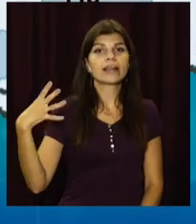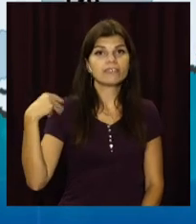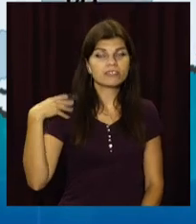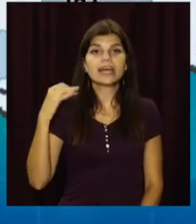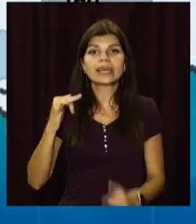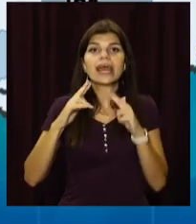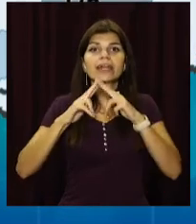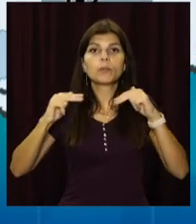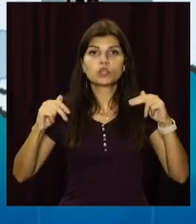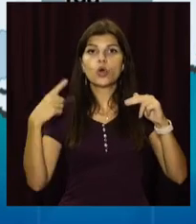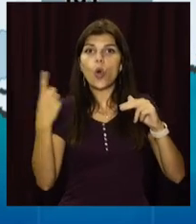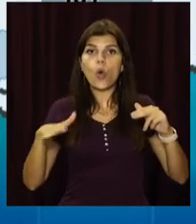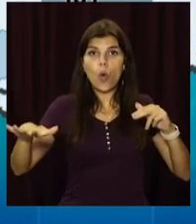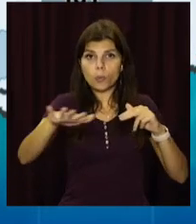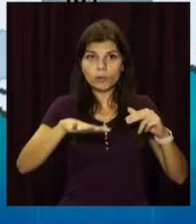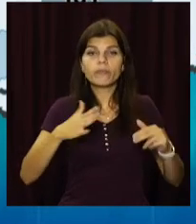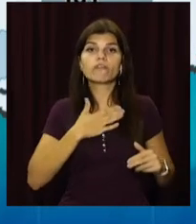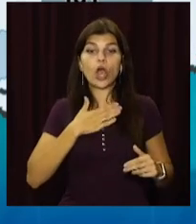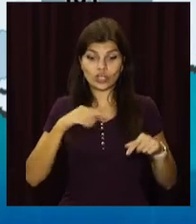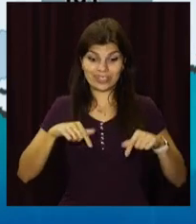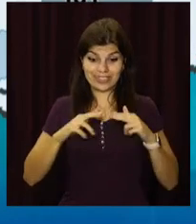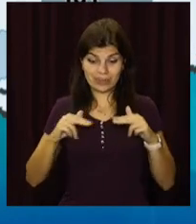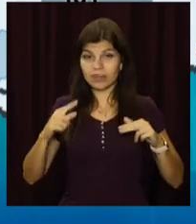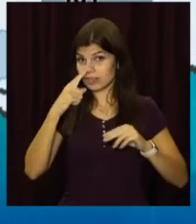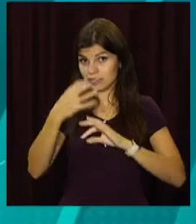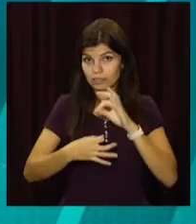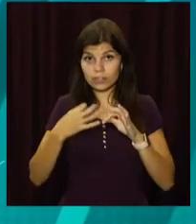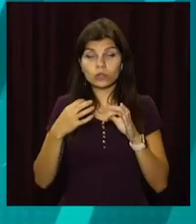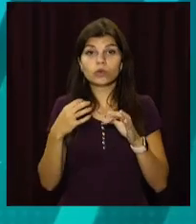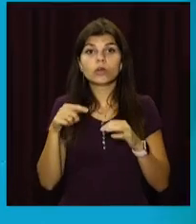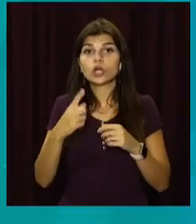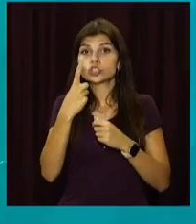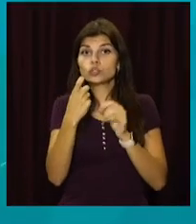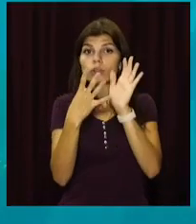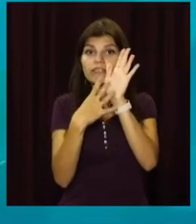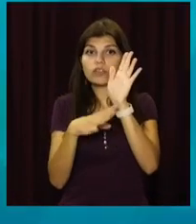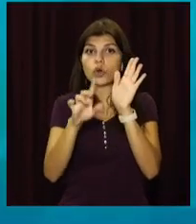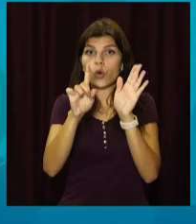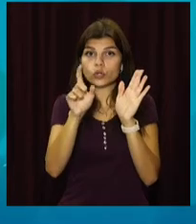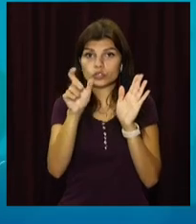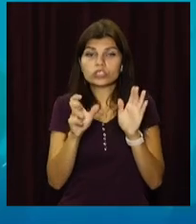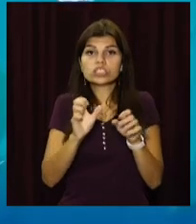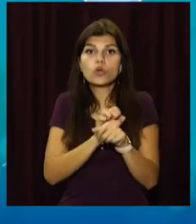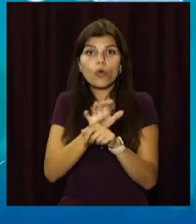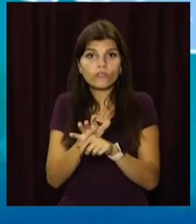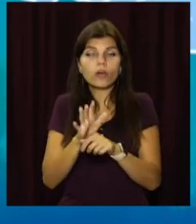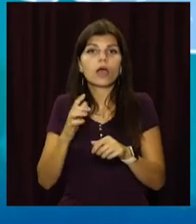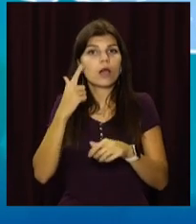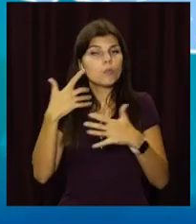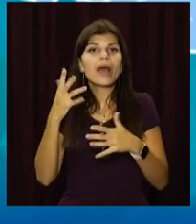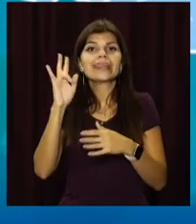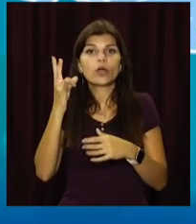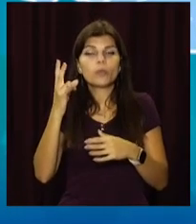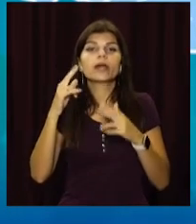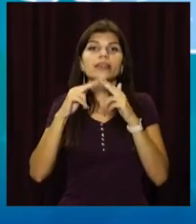Львівській та Дніпропетровській областях. В нашому регіоні за попередню добу виявили 191 людину з ковід в антилідерах